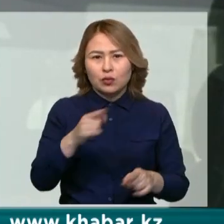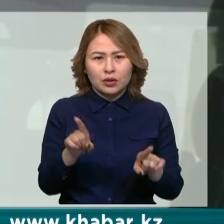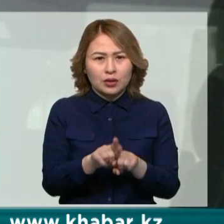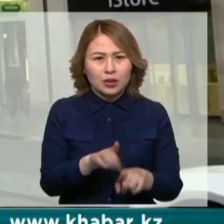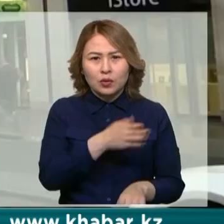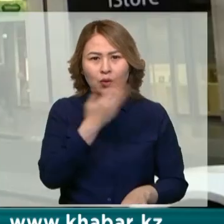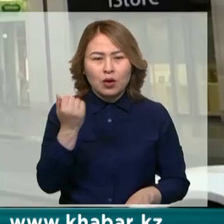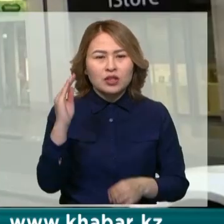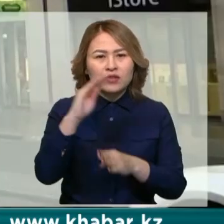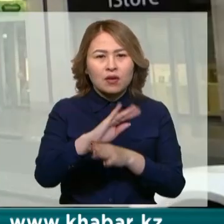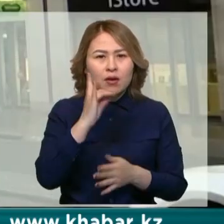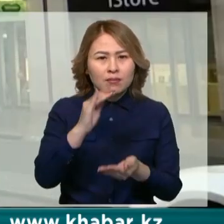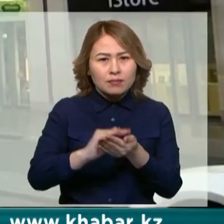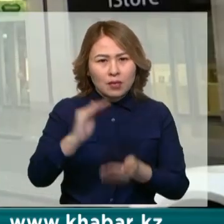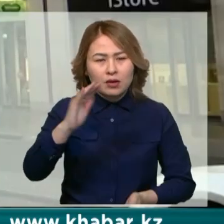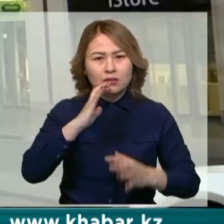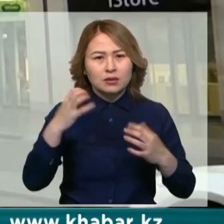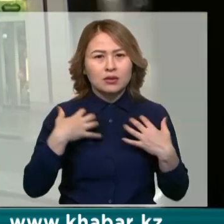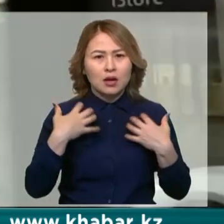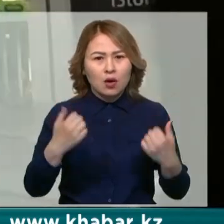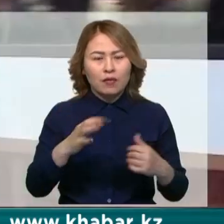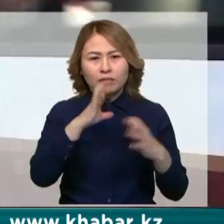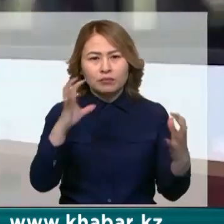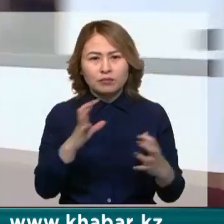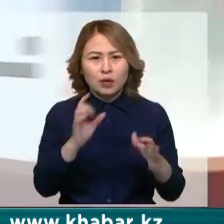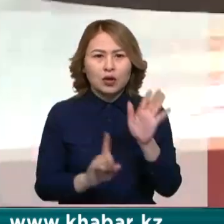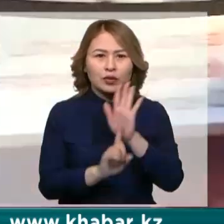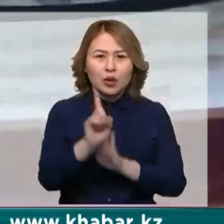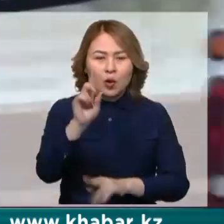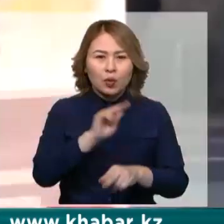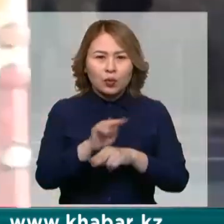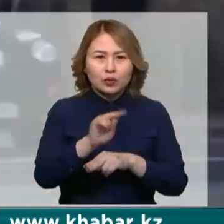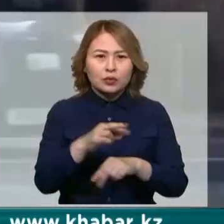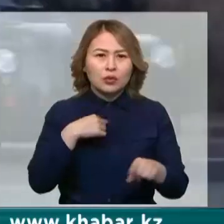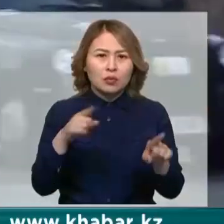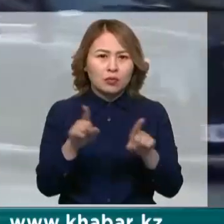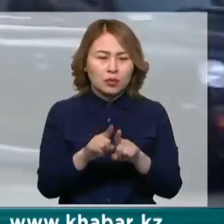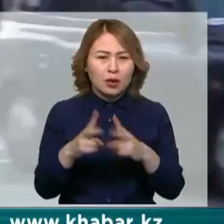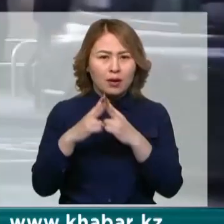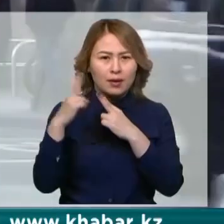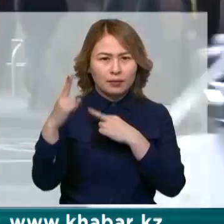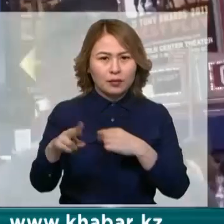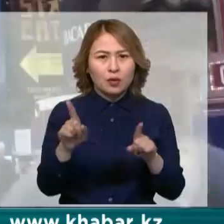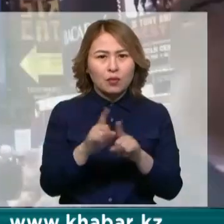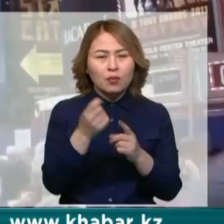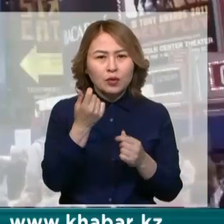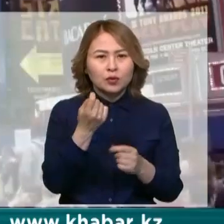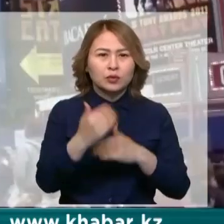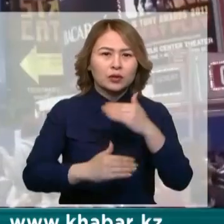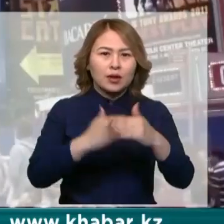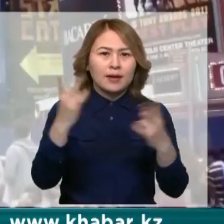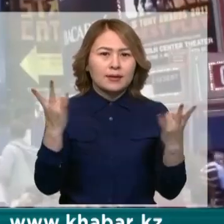баланы сәби кезінен денсаулығын сақтауға үйретуді қолға алған. Алайда біз олардан кем емеспіз, тек алға жүруіміз